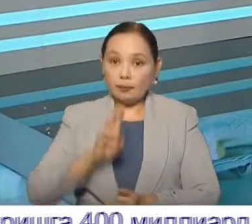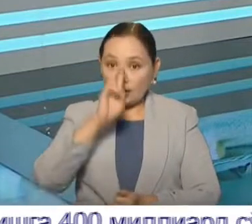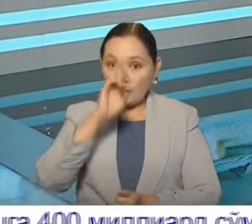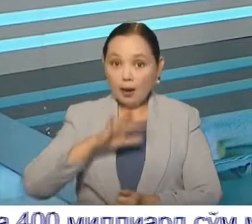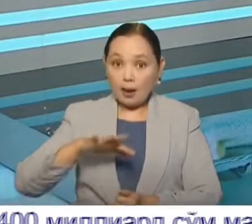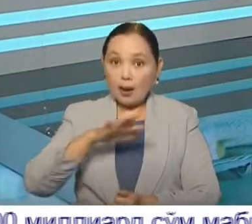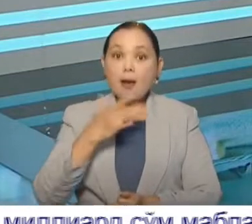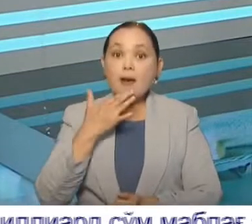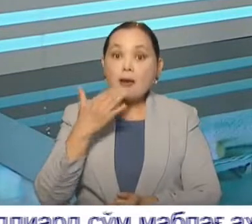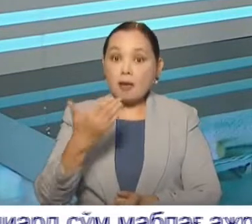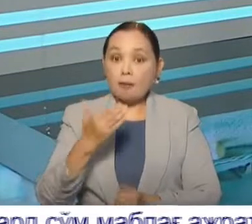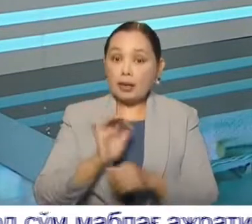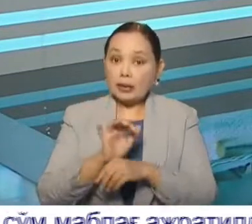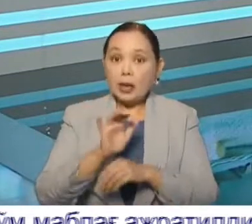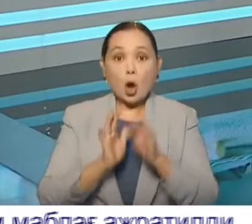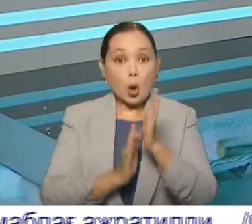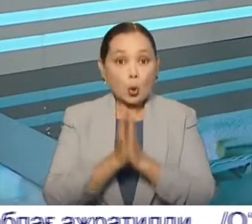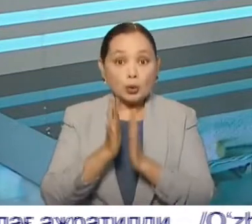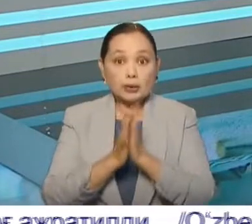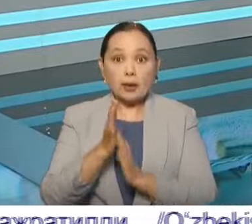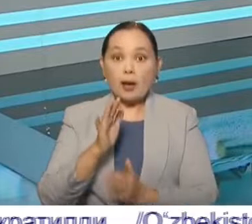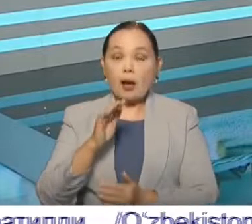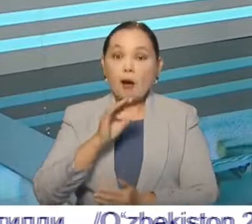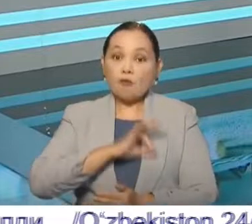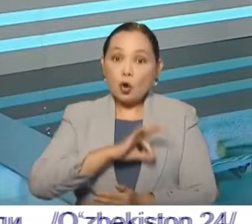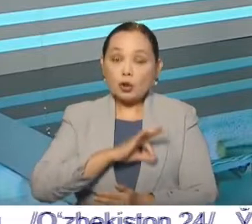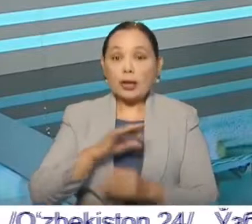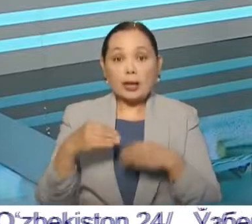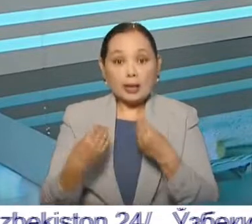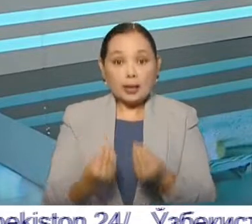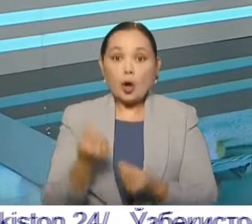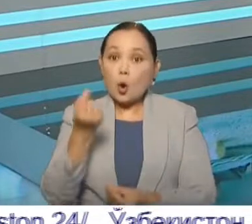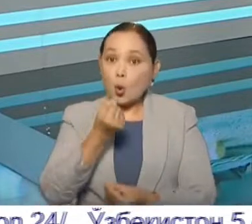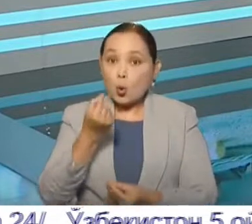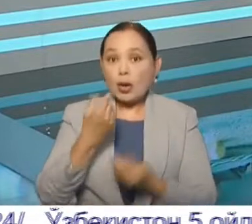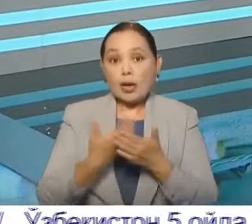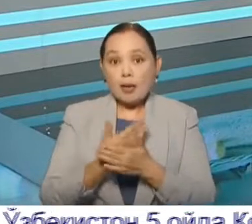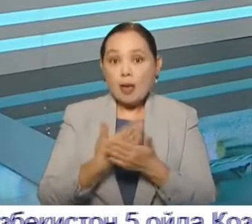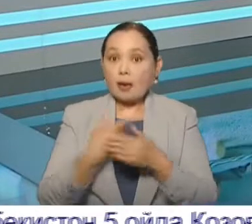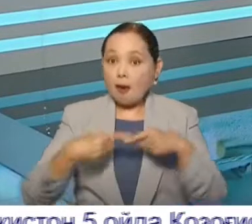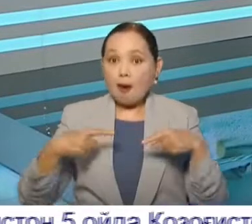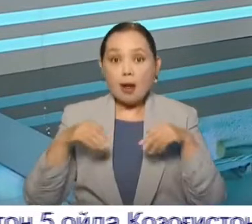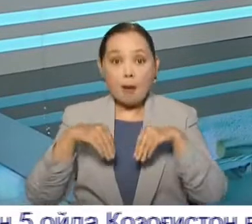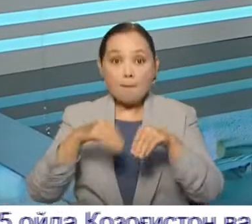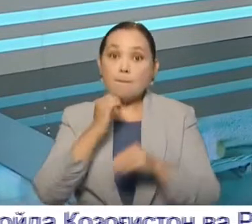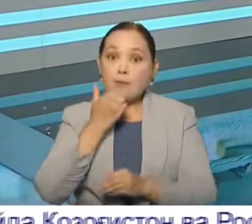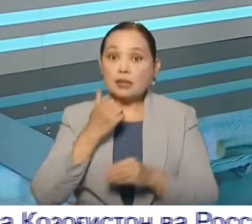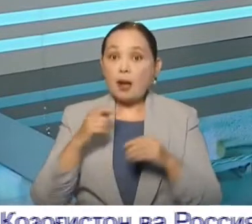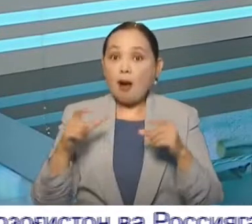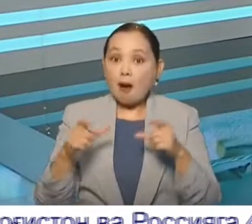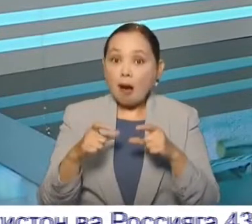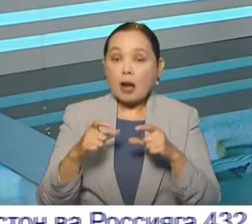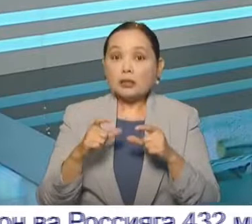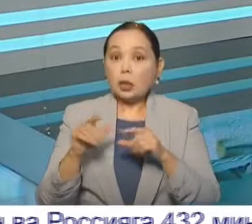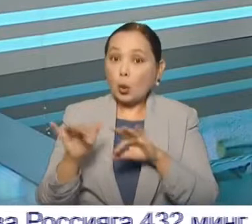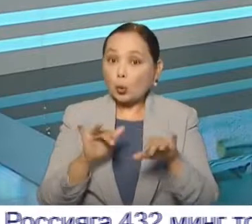Мамлакетымызге импорт қылынадыген осымликлер, илдіс бойалар, түгенекелер, урух, яни харқандай экиш материаллары карантин көрігіден